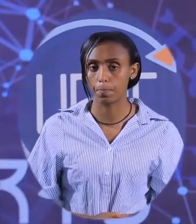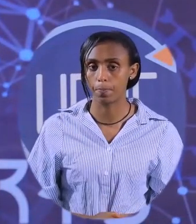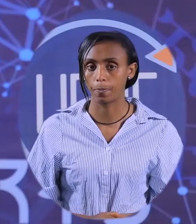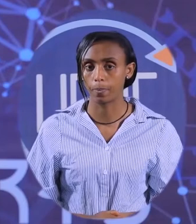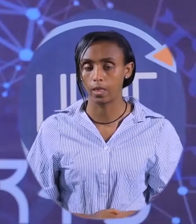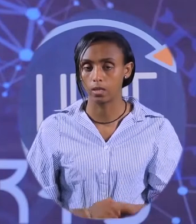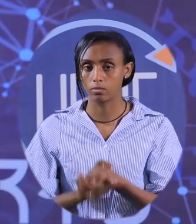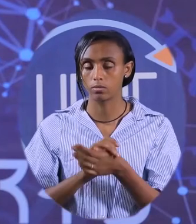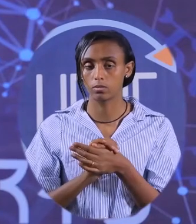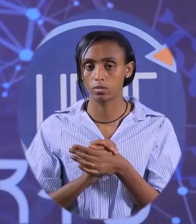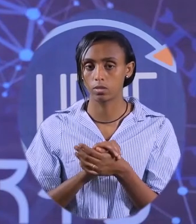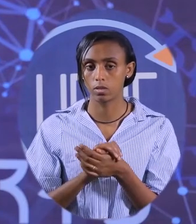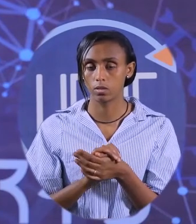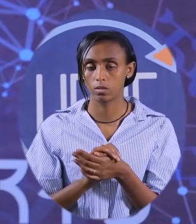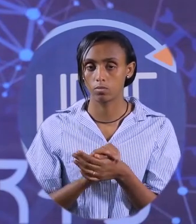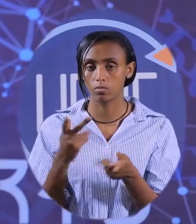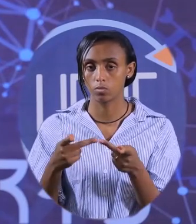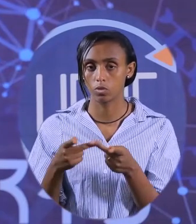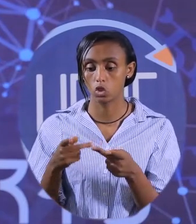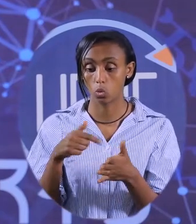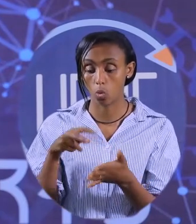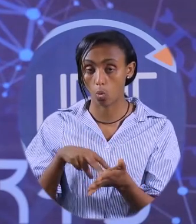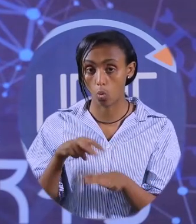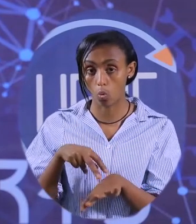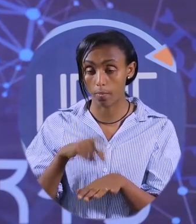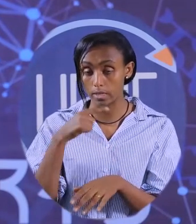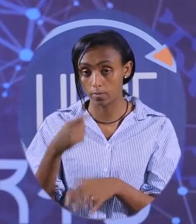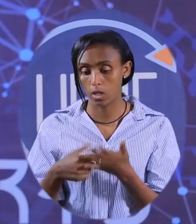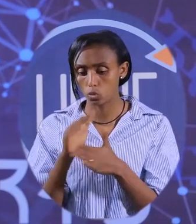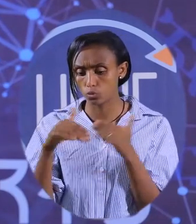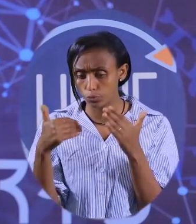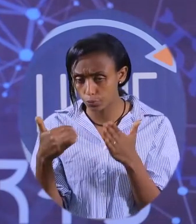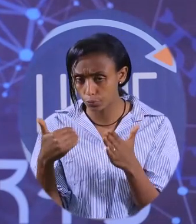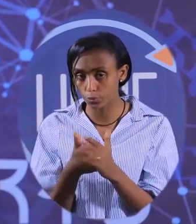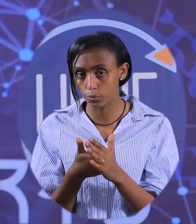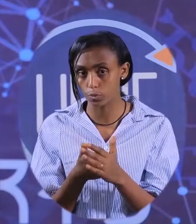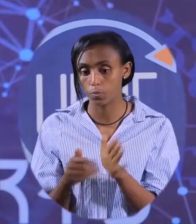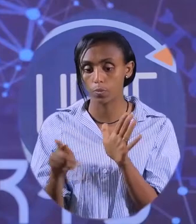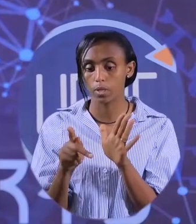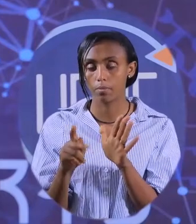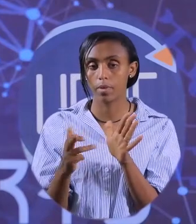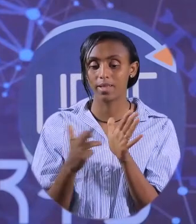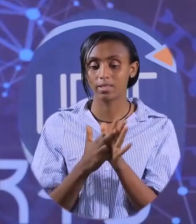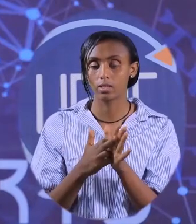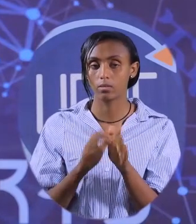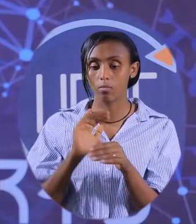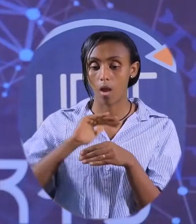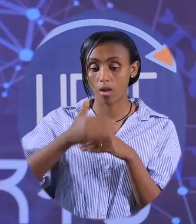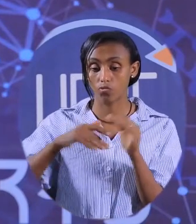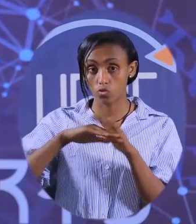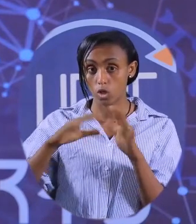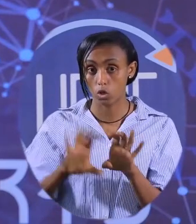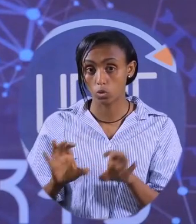ኤጀንትን ሴክሬታሪያትና ኤጀንሲ ይቋቋማል ሲባል ይሄንን ሁሉ በህግ ማዕቀፍ ውስጥ አድርጎ